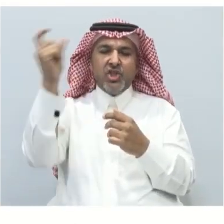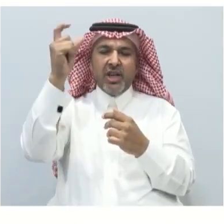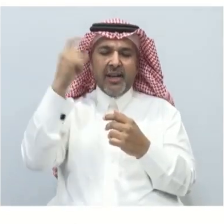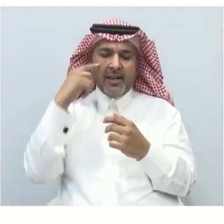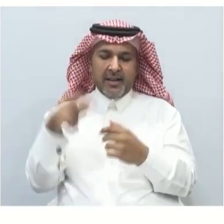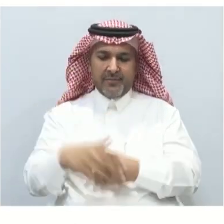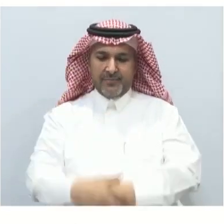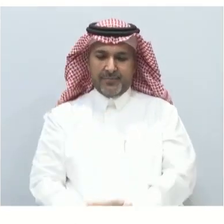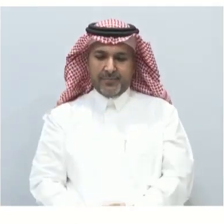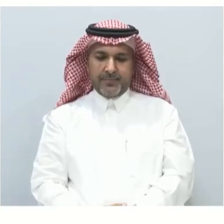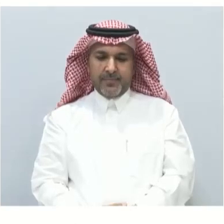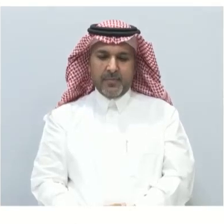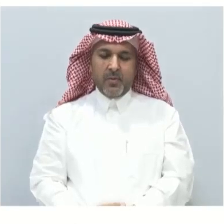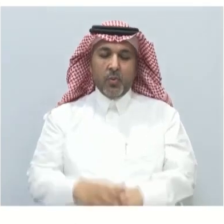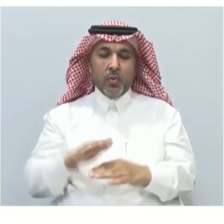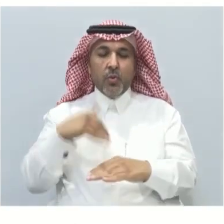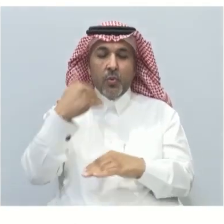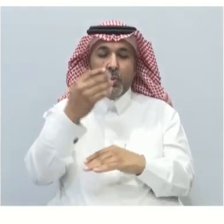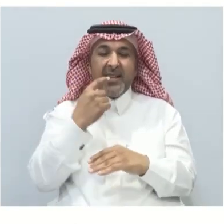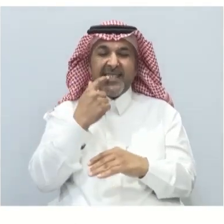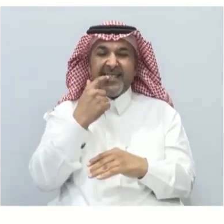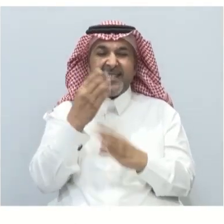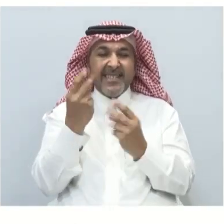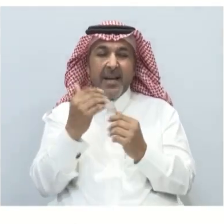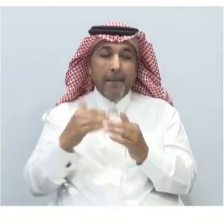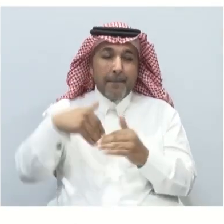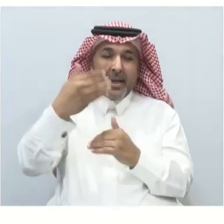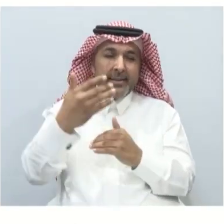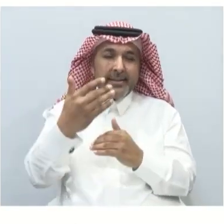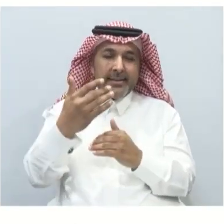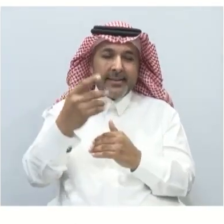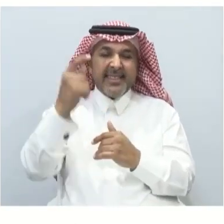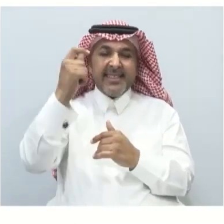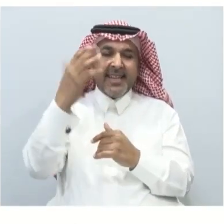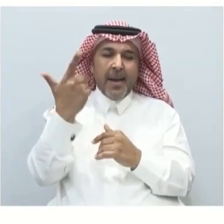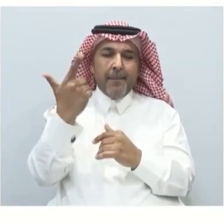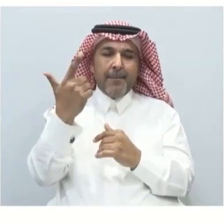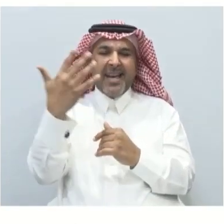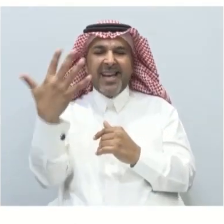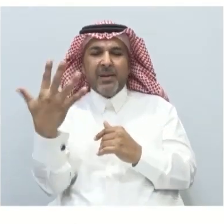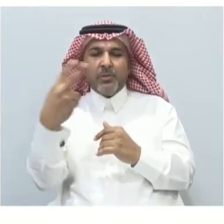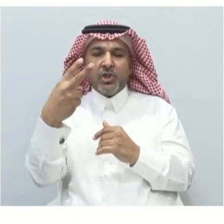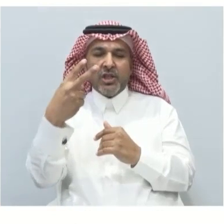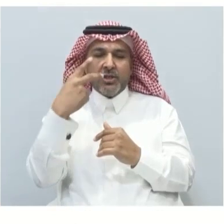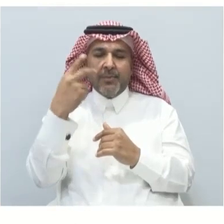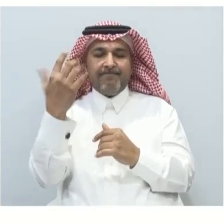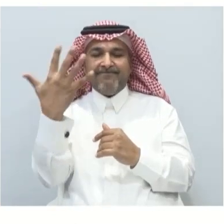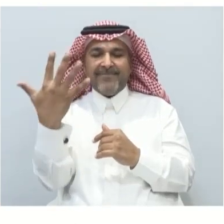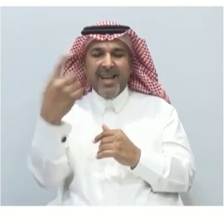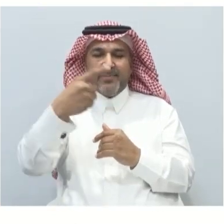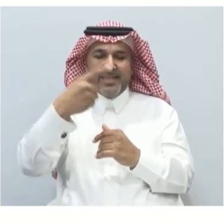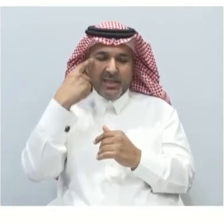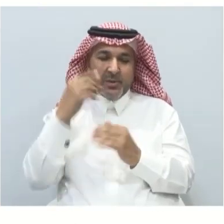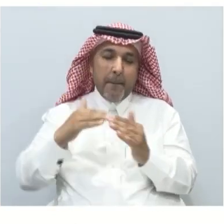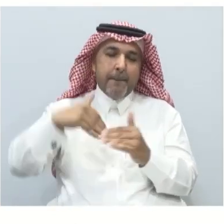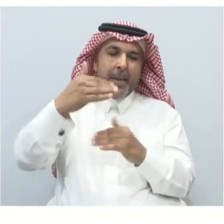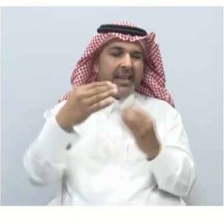تساوي 15 سنه بهذا الشكل الان نريد ان نحسب كم بيطلع للاخ حمد بعد